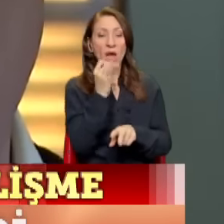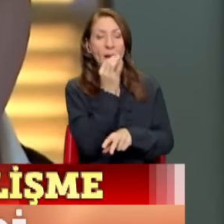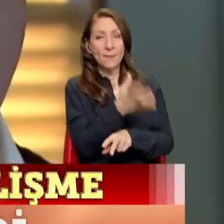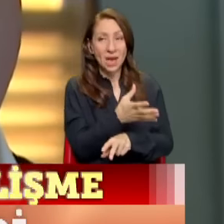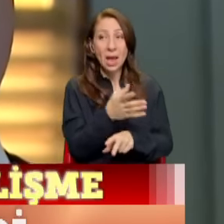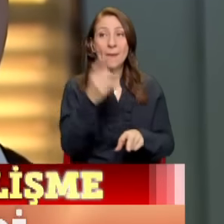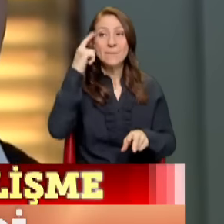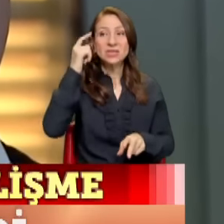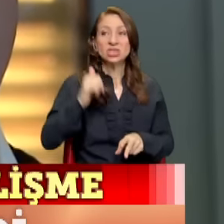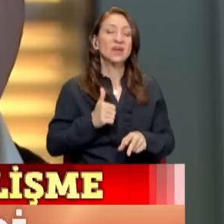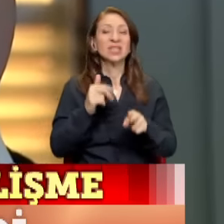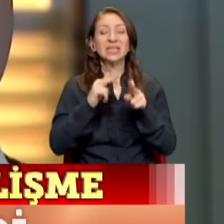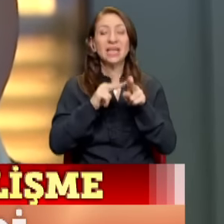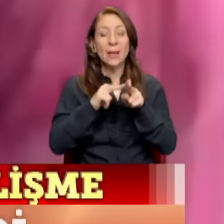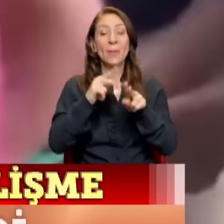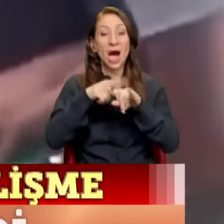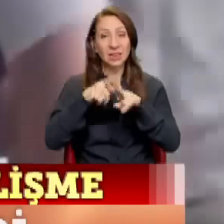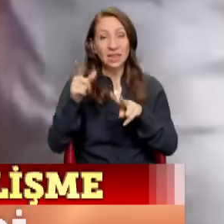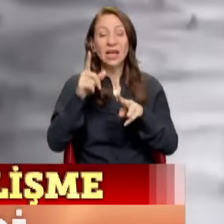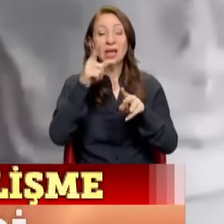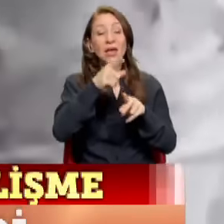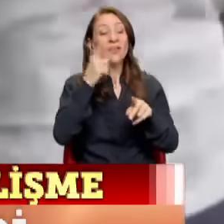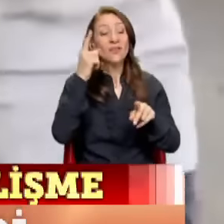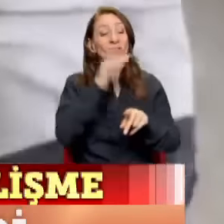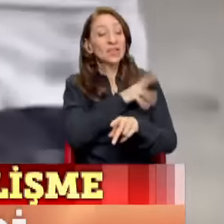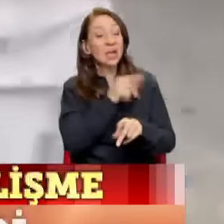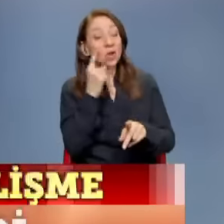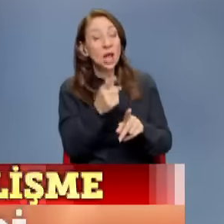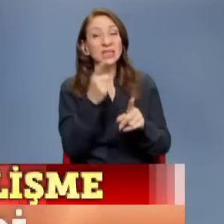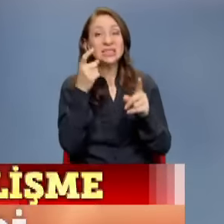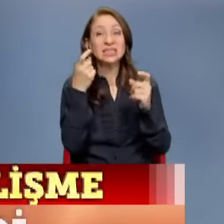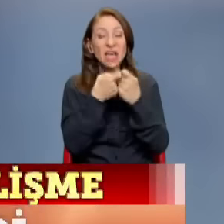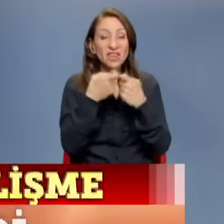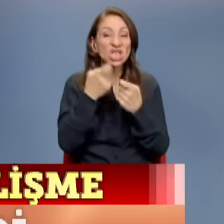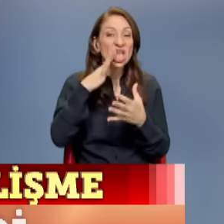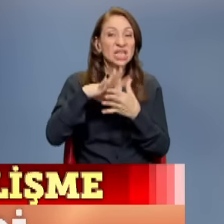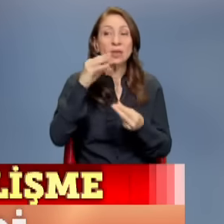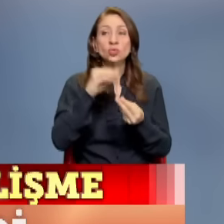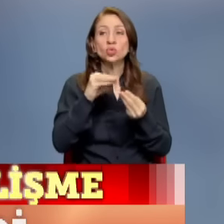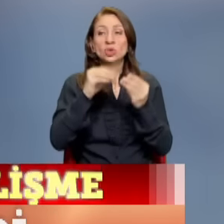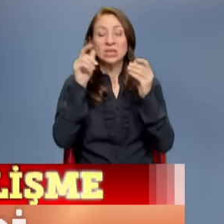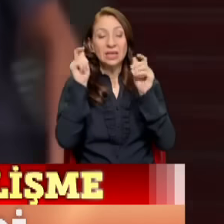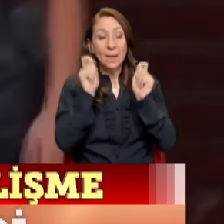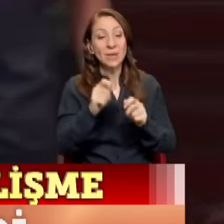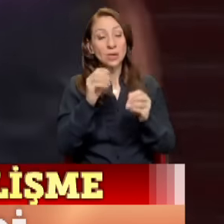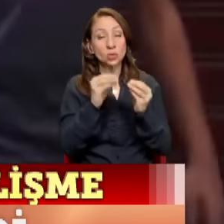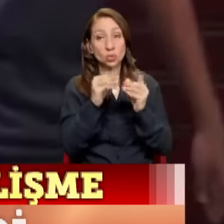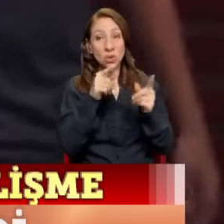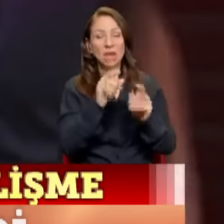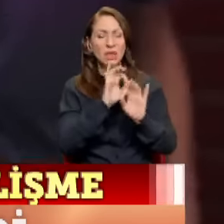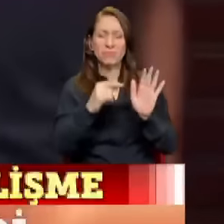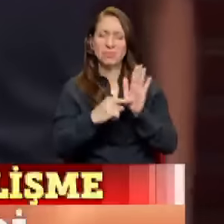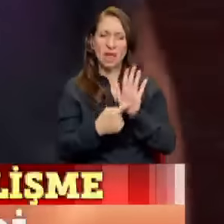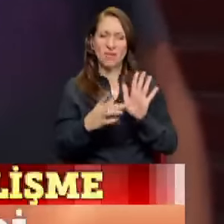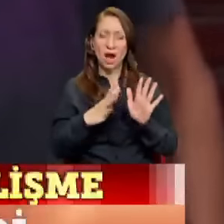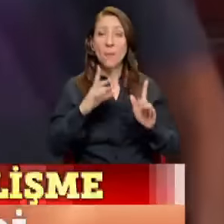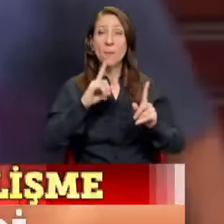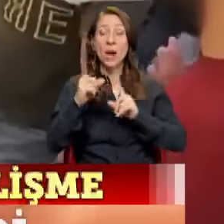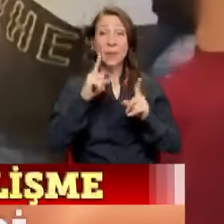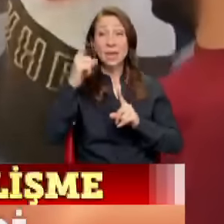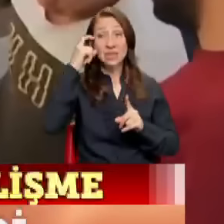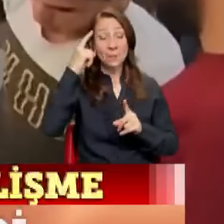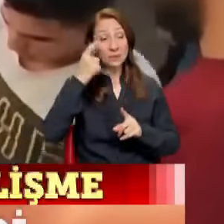geldi başsavcı Kerim Han netanyahu'yu filistinlilere karşı savaş ve insanlık suçu işlemekle suçladı yeterli Kanıt var dedi mahkemeden